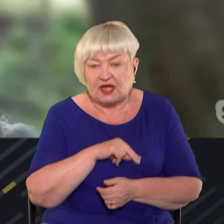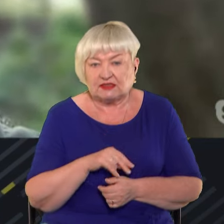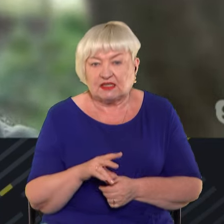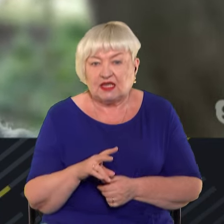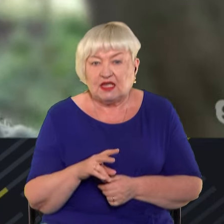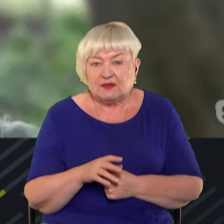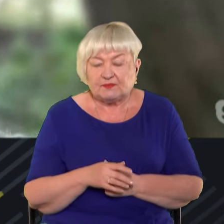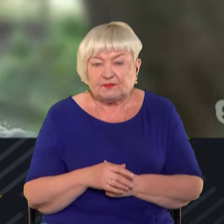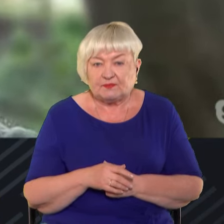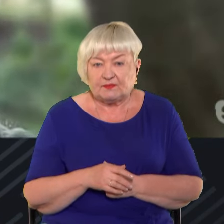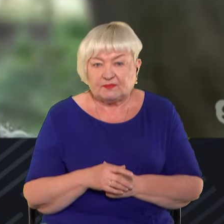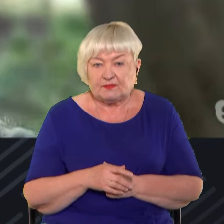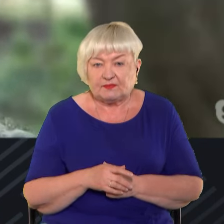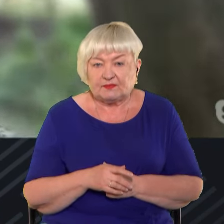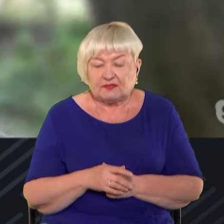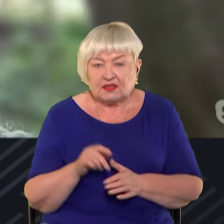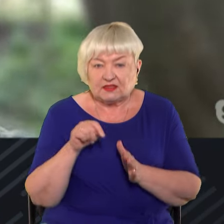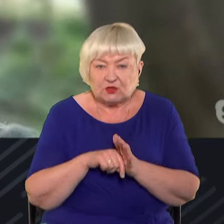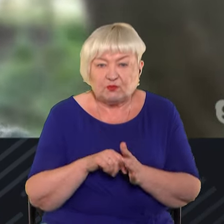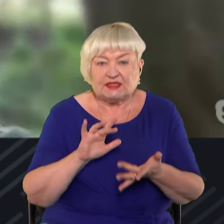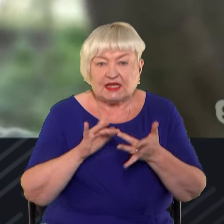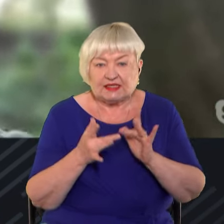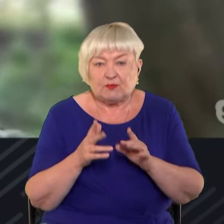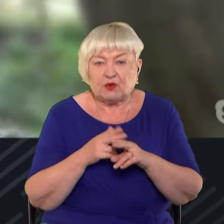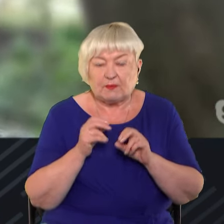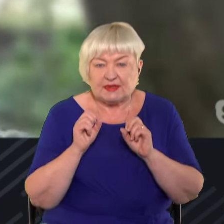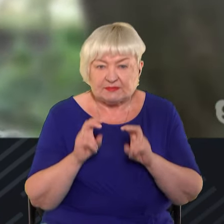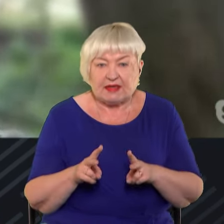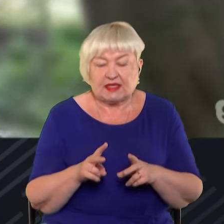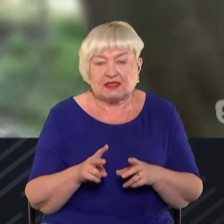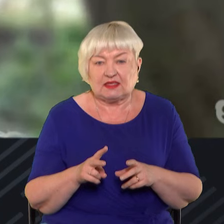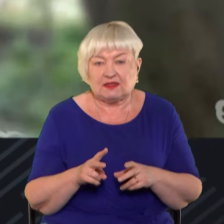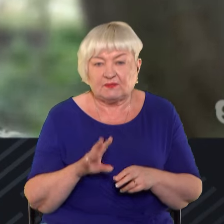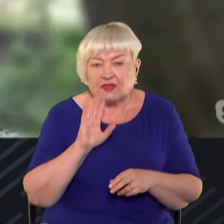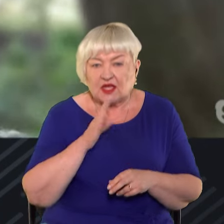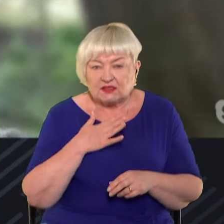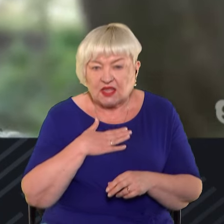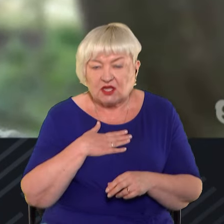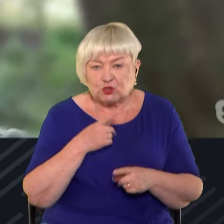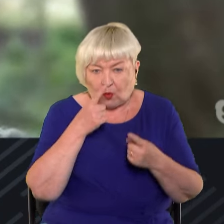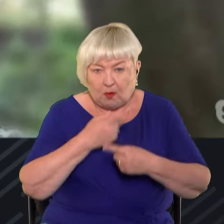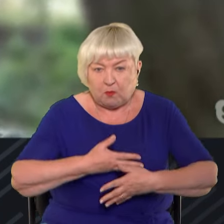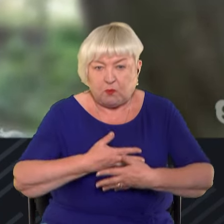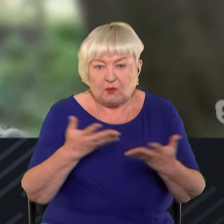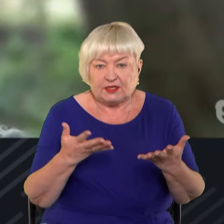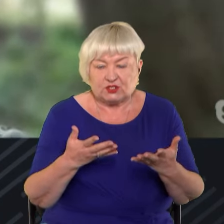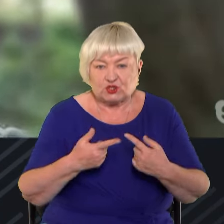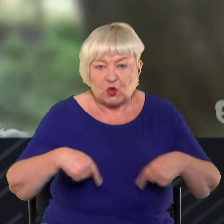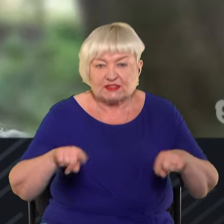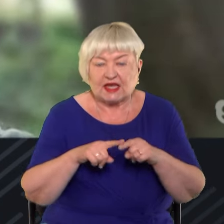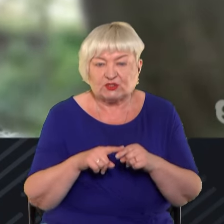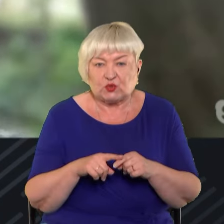над компонентом кібербезпеки, зокрема нашого публічного сектору.